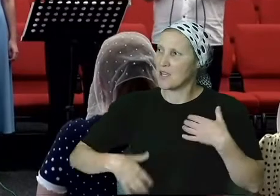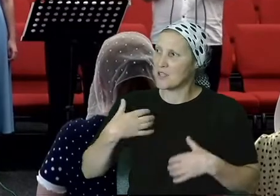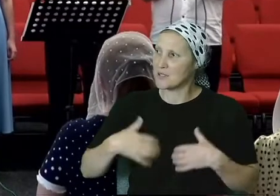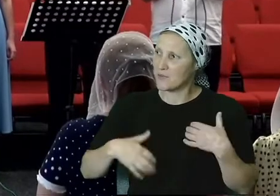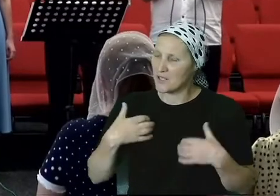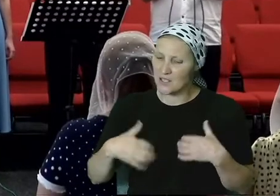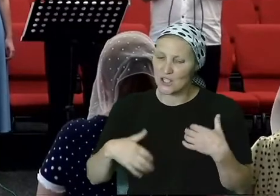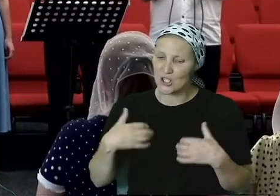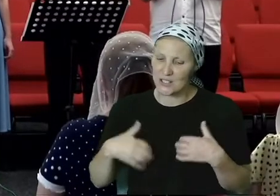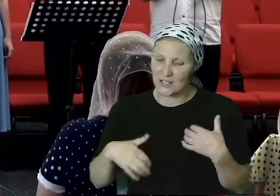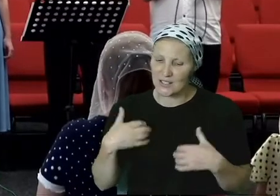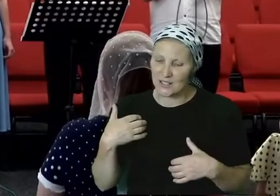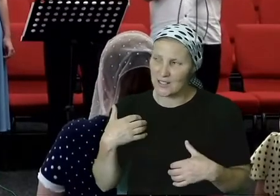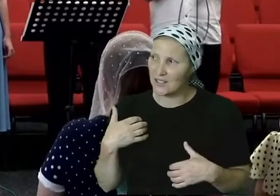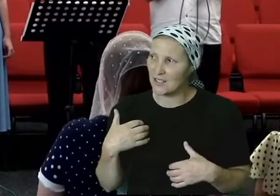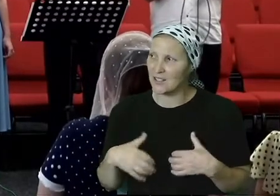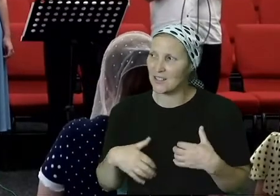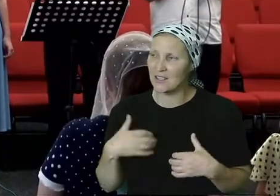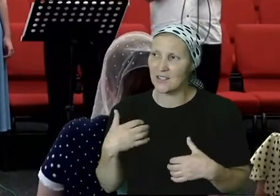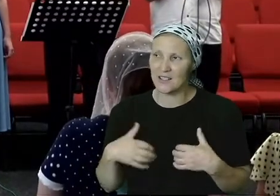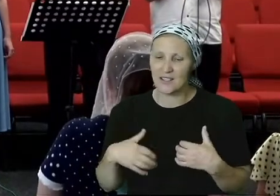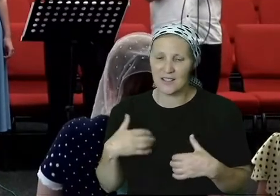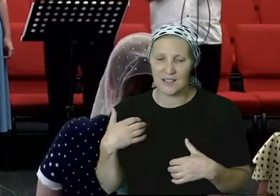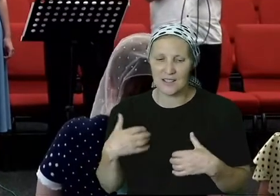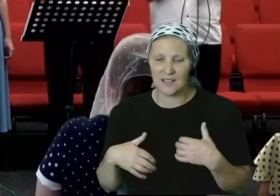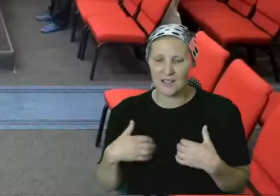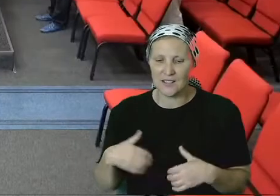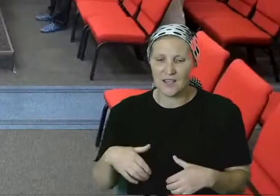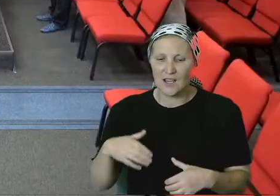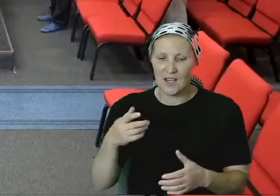друже мій, спіши.